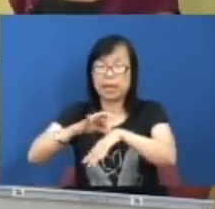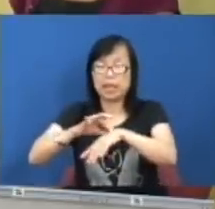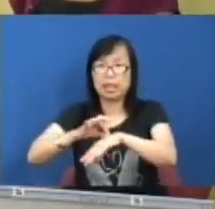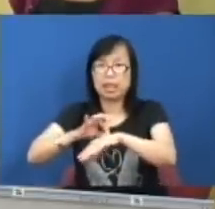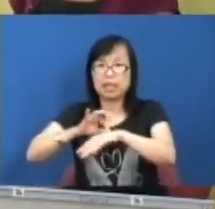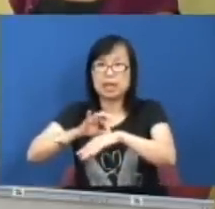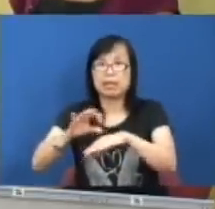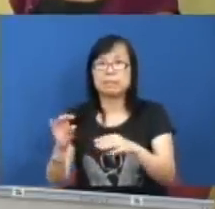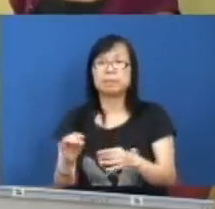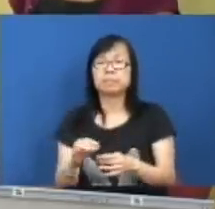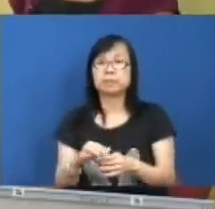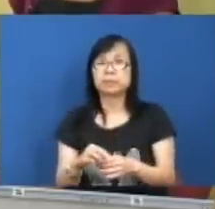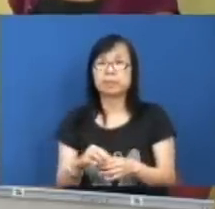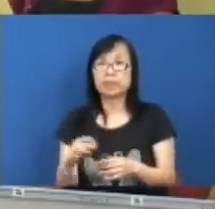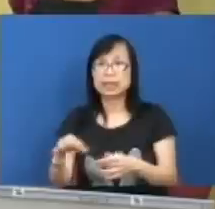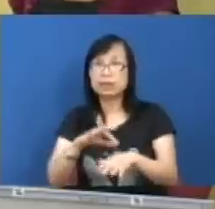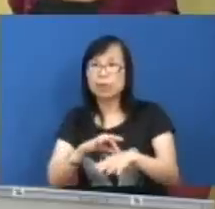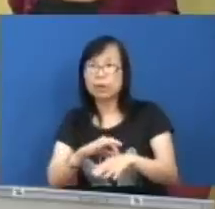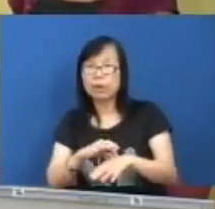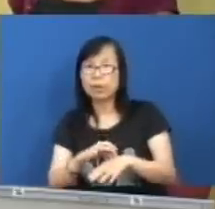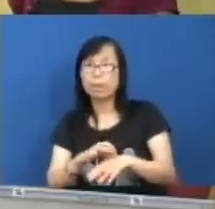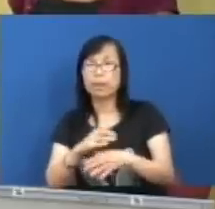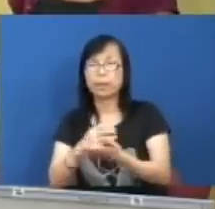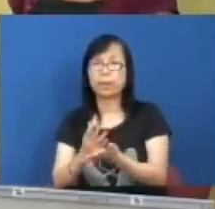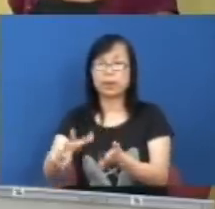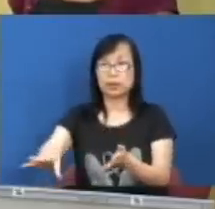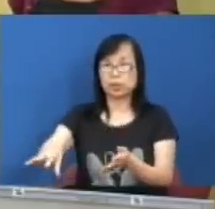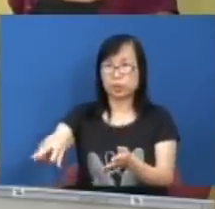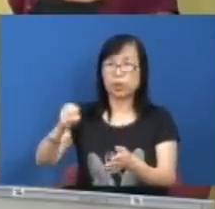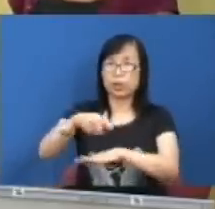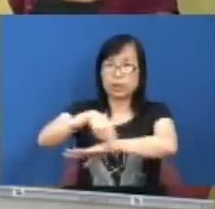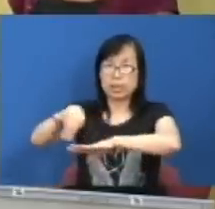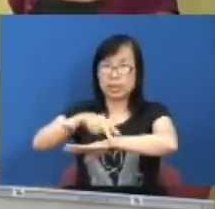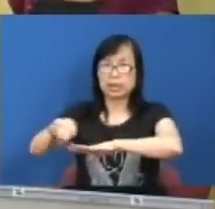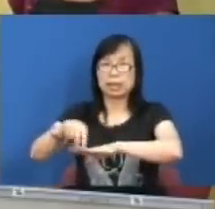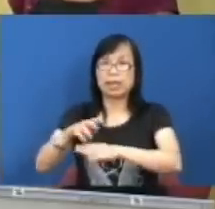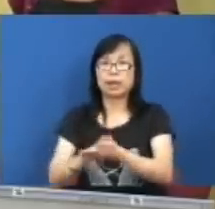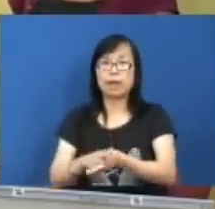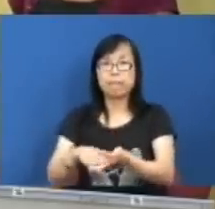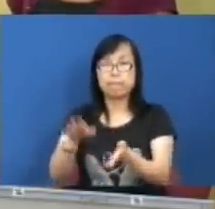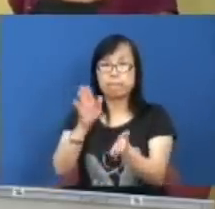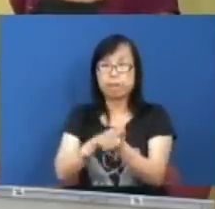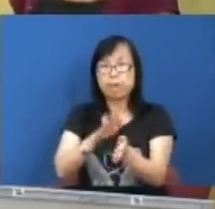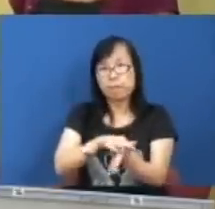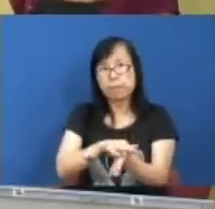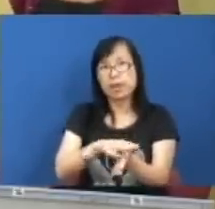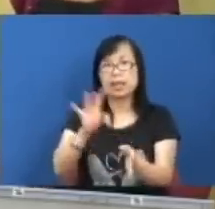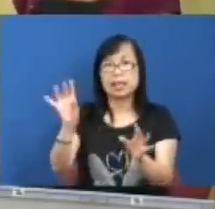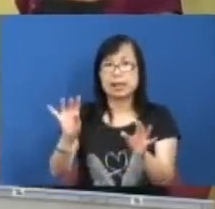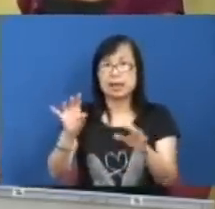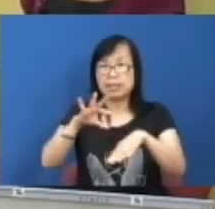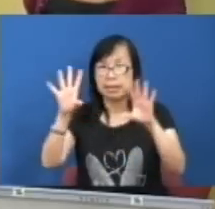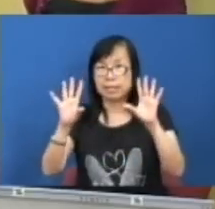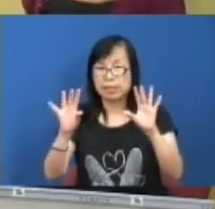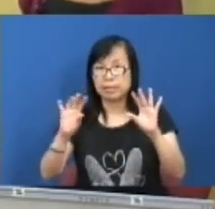Filler 一個質地啊。咁其實呢個質地咧就用嚟設計係批喺個紫皮石嘅上面，但係當然個紫皮